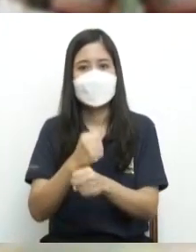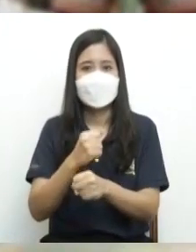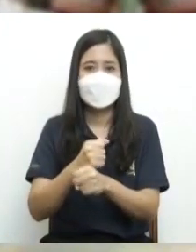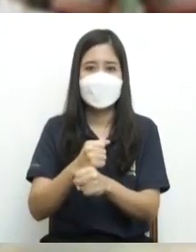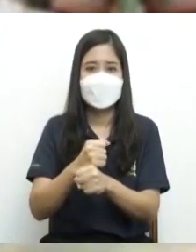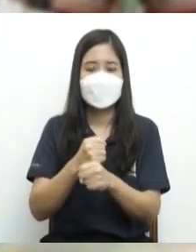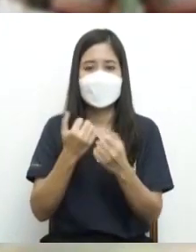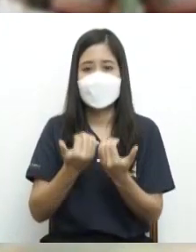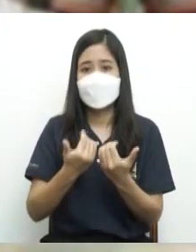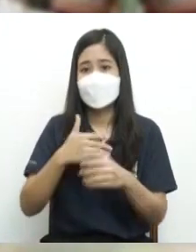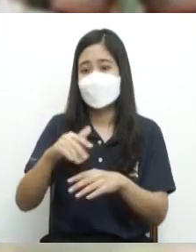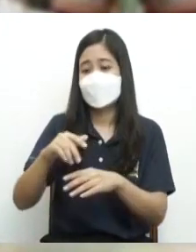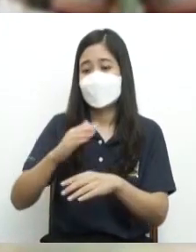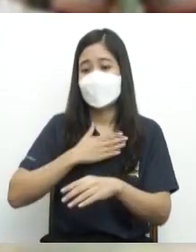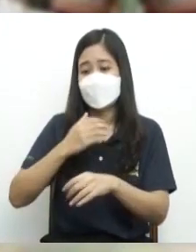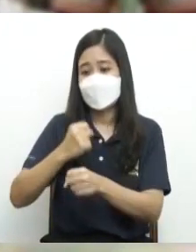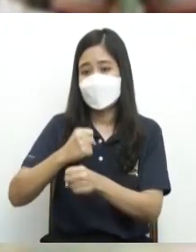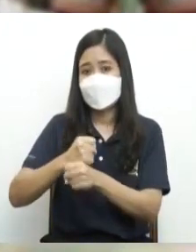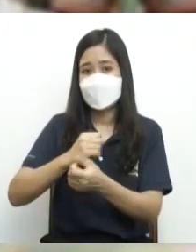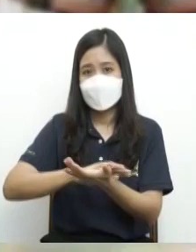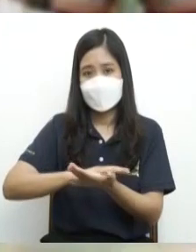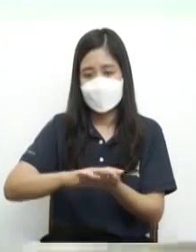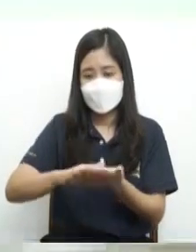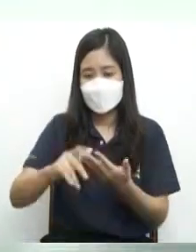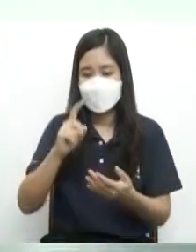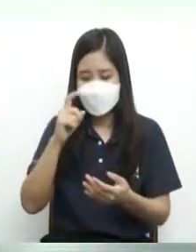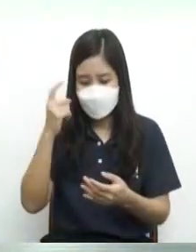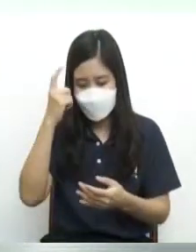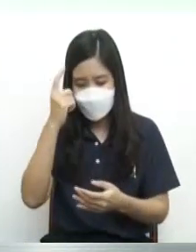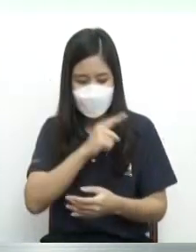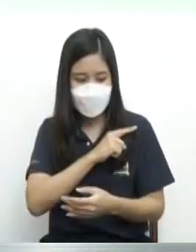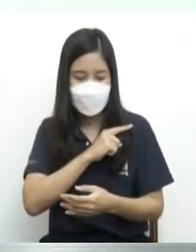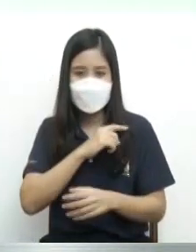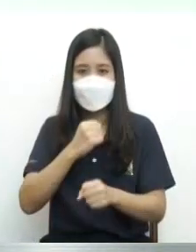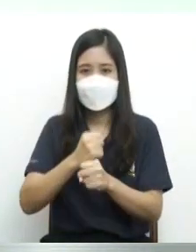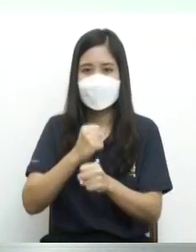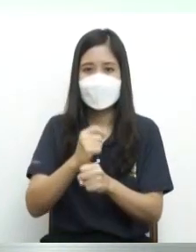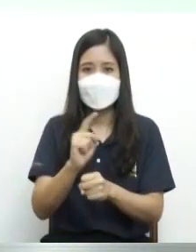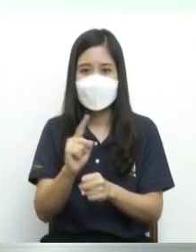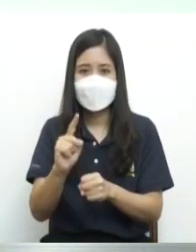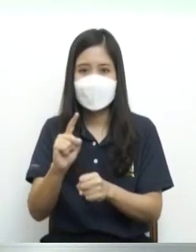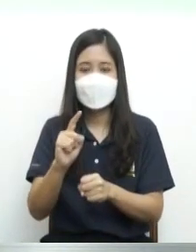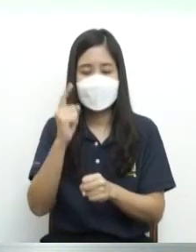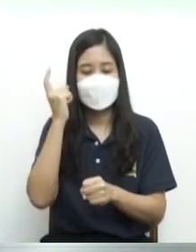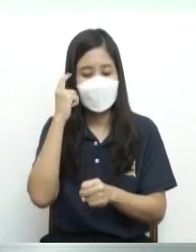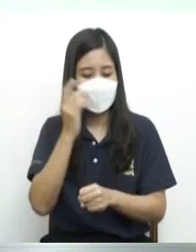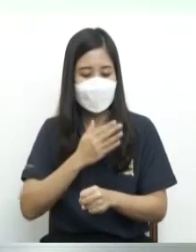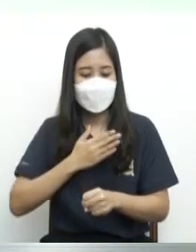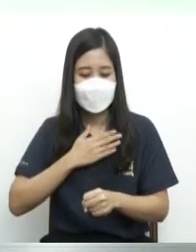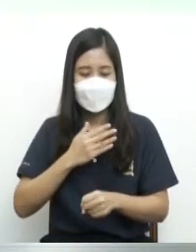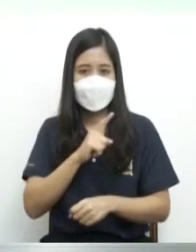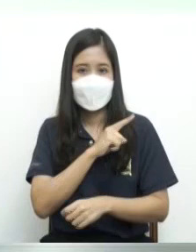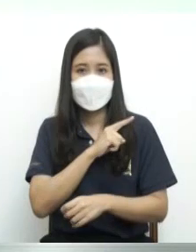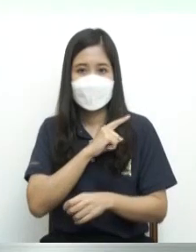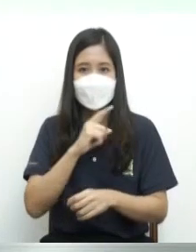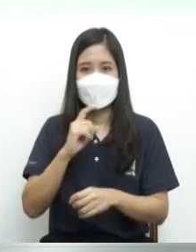ขอสรุปว่าก็คือหนึ่งนะมีหน้าที่ต้องรับผิดชอบศึกษาหน้าที่ให้ถ่องแท้รับผิดชอบอย่าเลี่ยงเหมือนที่ท่านสนิทพู